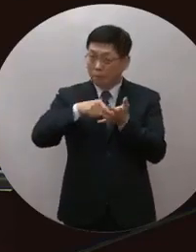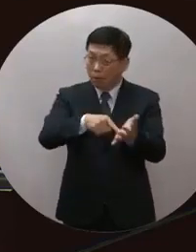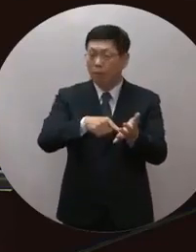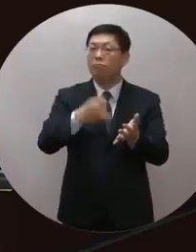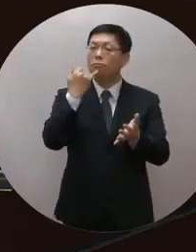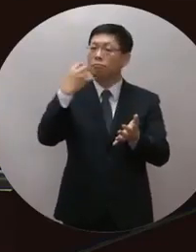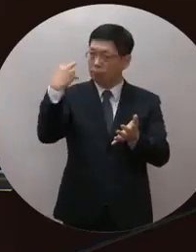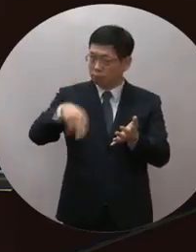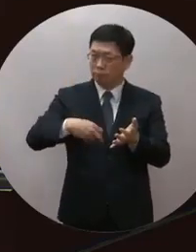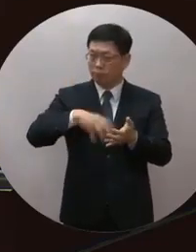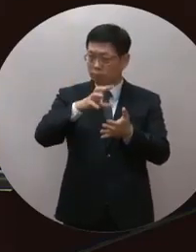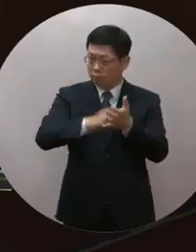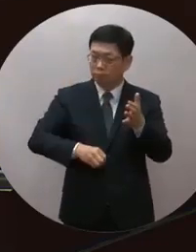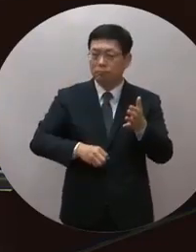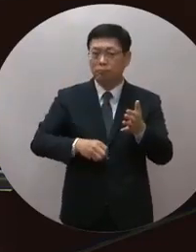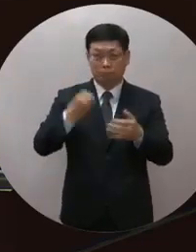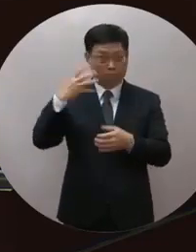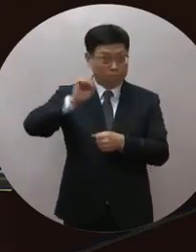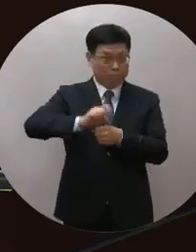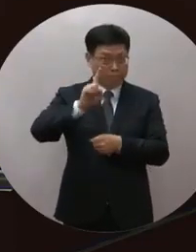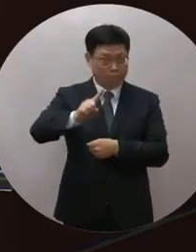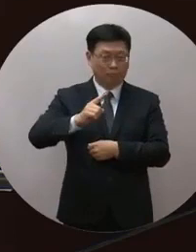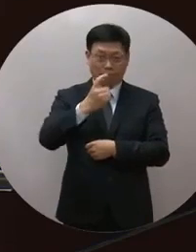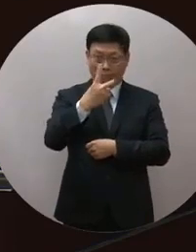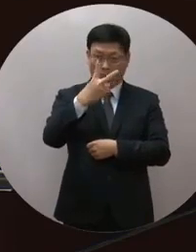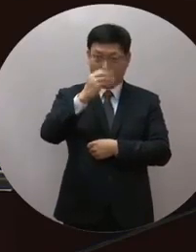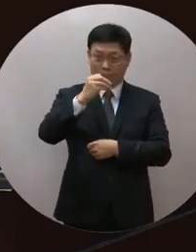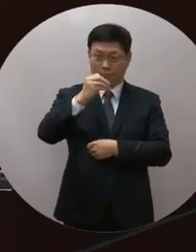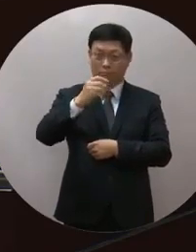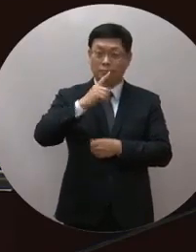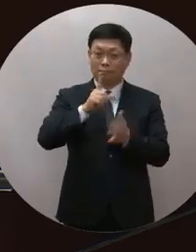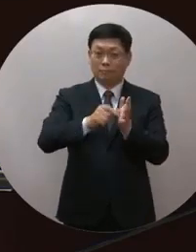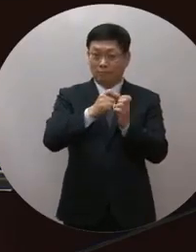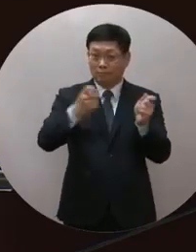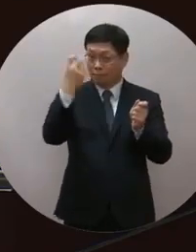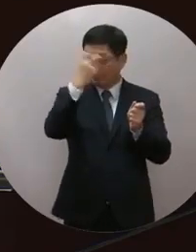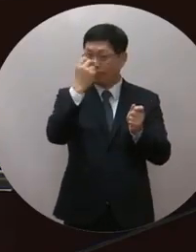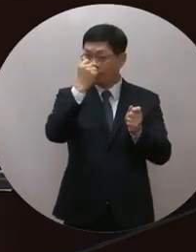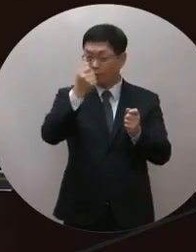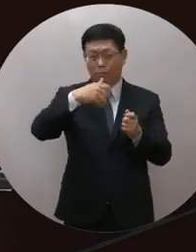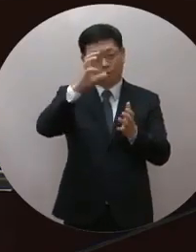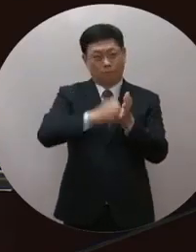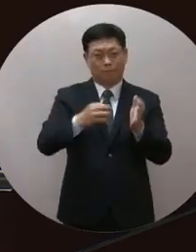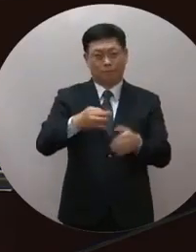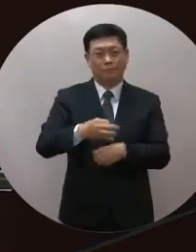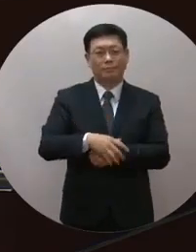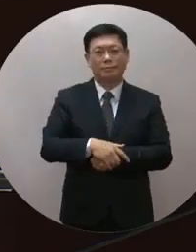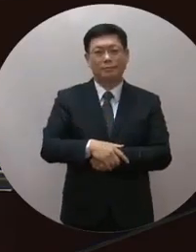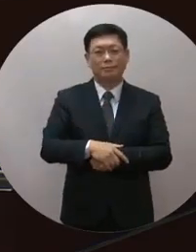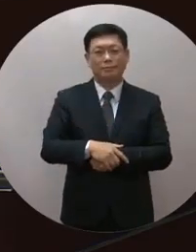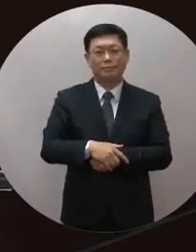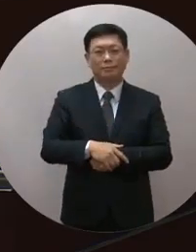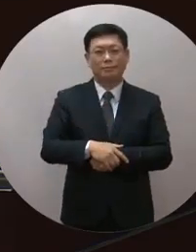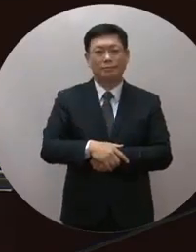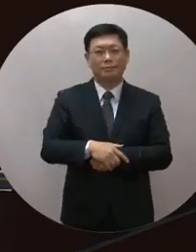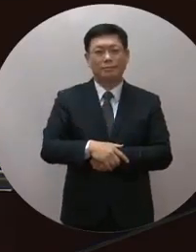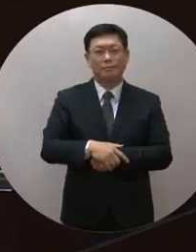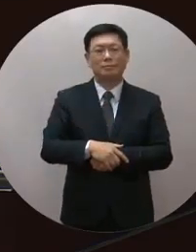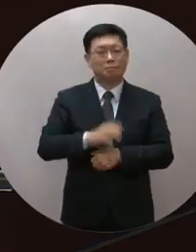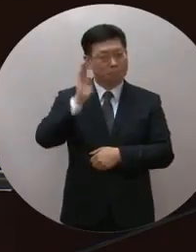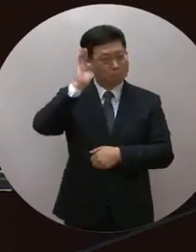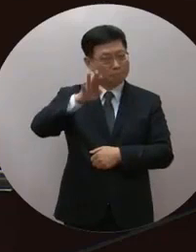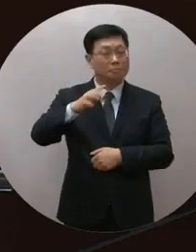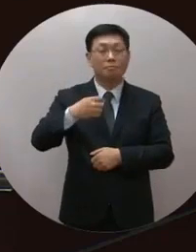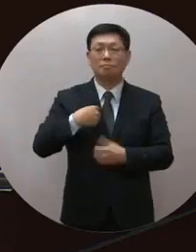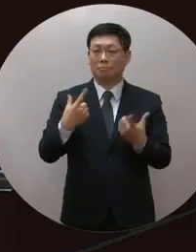候也将再新增12万元的长照特别扣除额。未